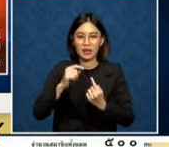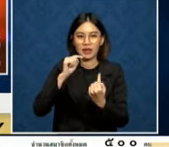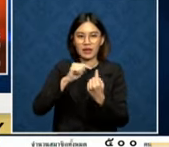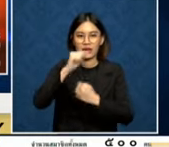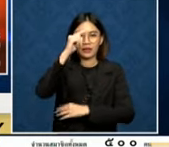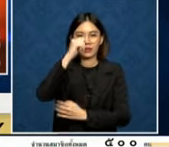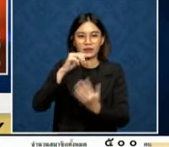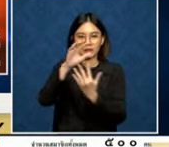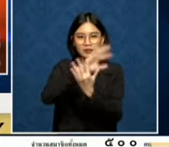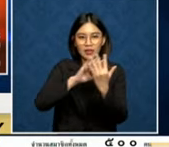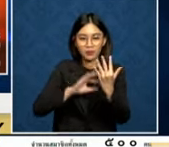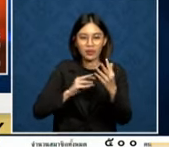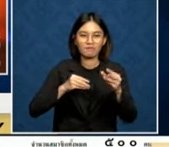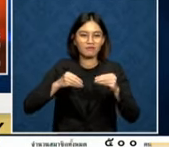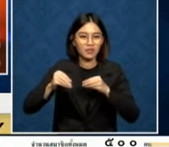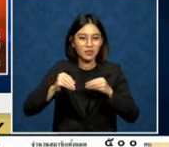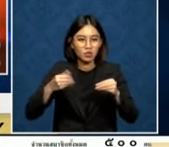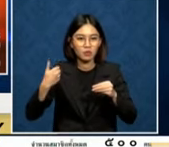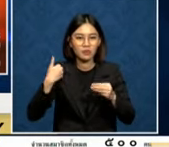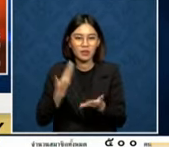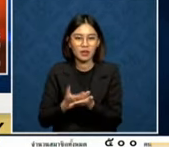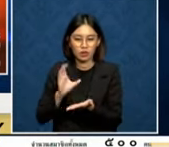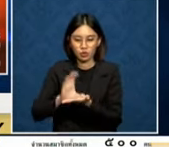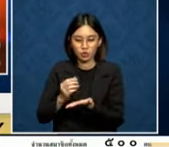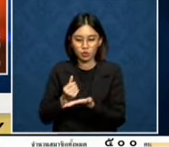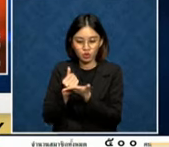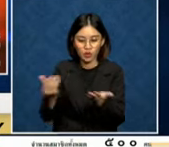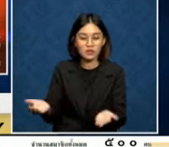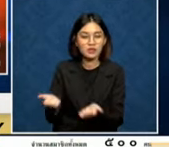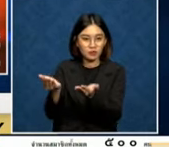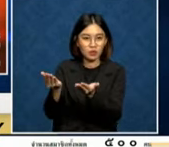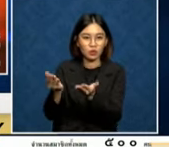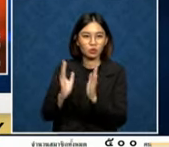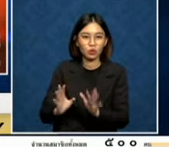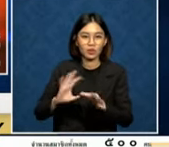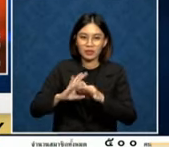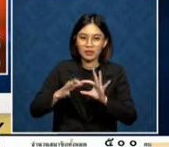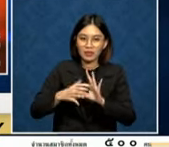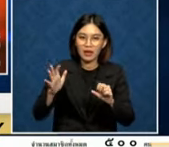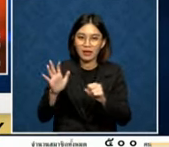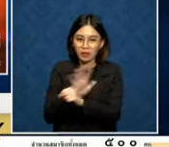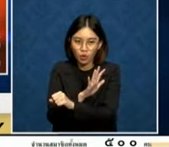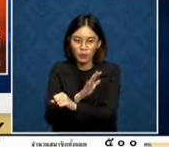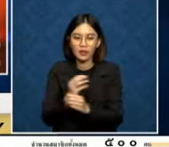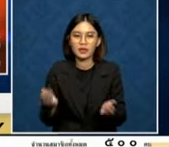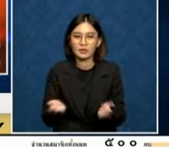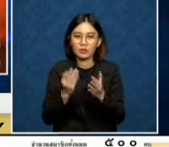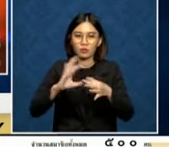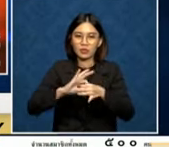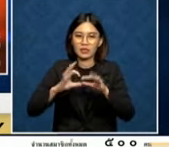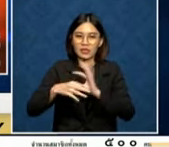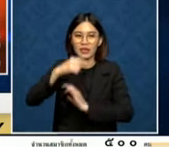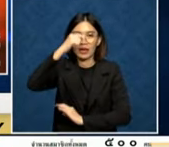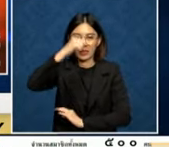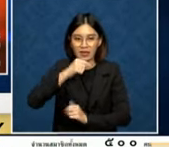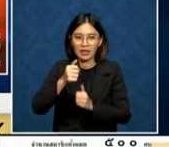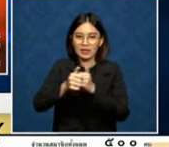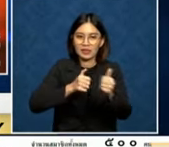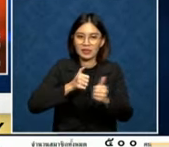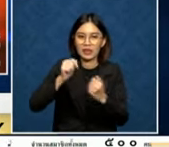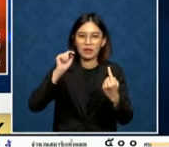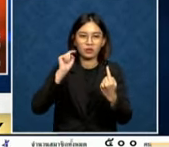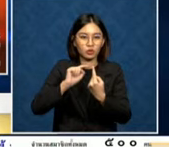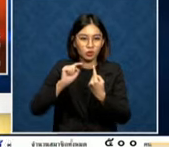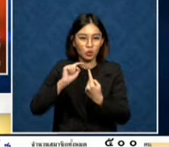ไทยครับเพื่อความยยุ่นครับให้กองทุนเสามารถสนับสนุนนะครับนักกีฬาไทยได้อย่างเต็มที่แล้วก็สนับสนุนกีฬาไทยเพื่อไปแข่งขันใน